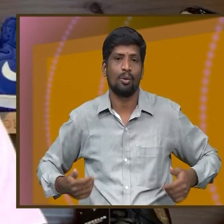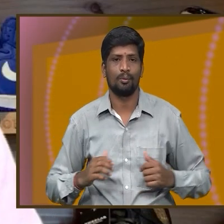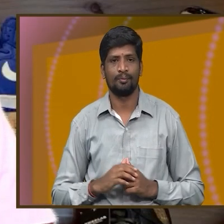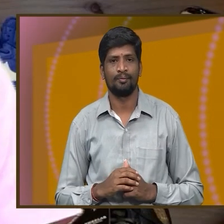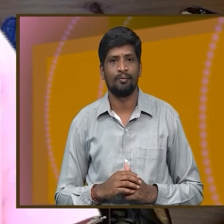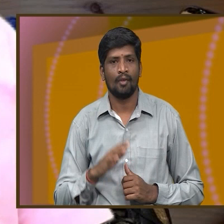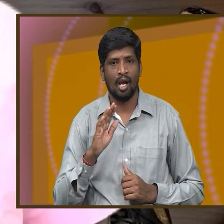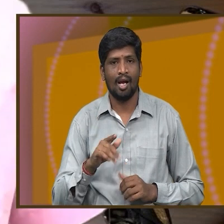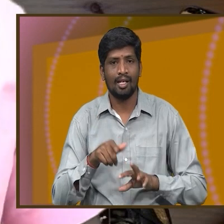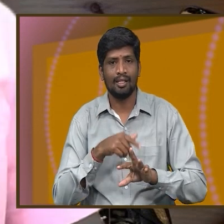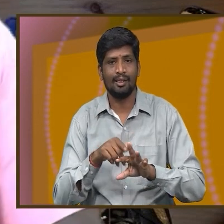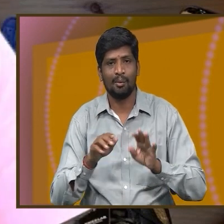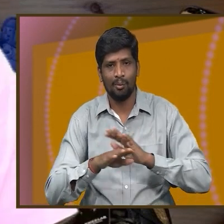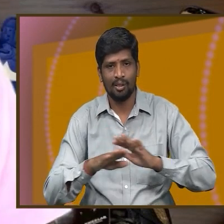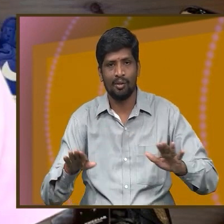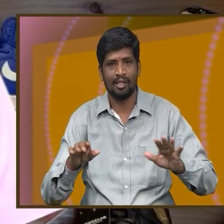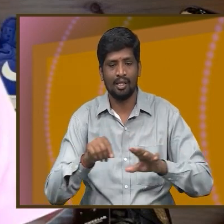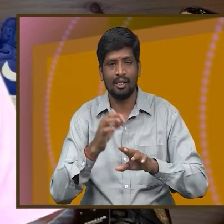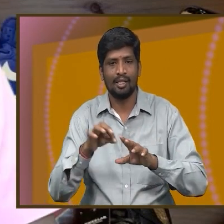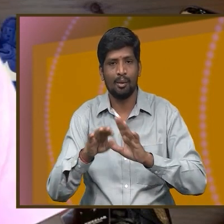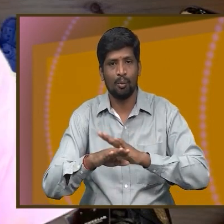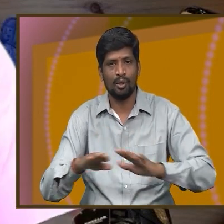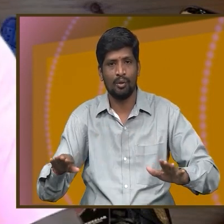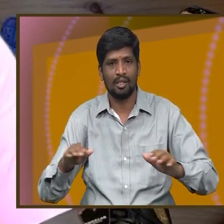சொல்லி. ஆக செருப்பை தைத்து முடித்துவிட்டு அந்த